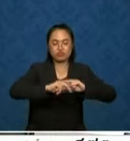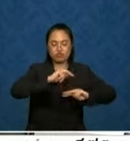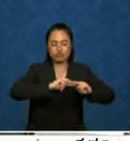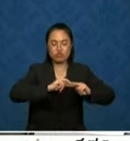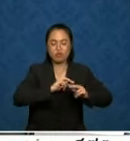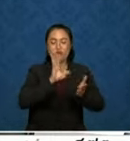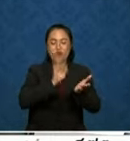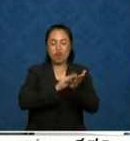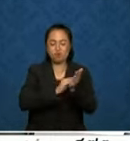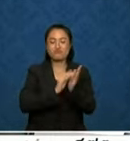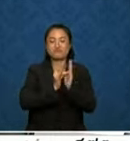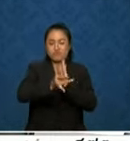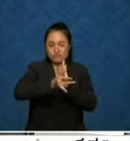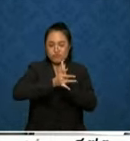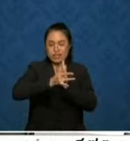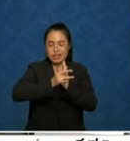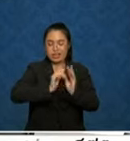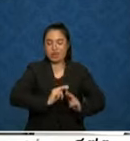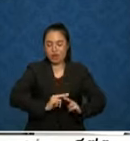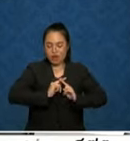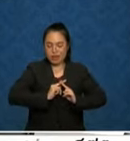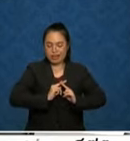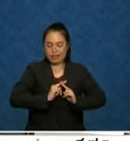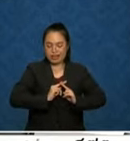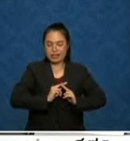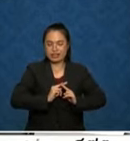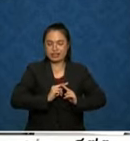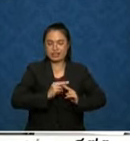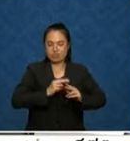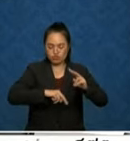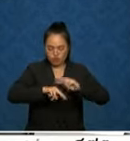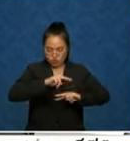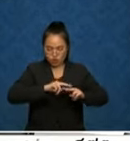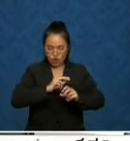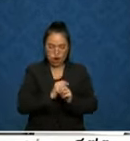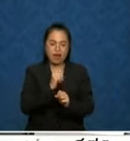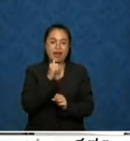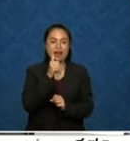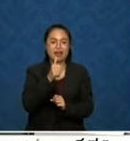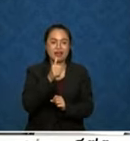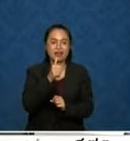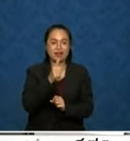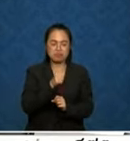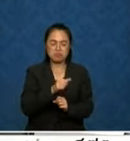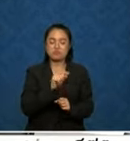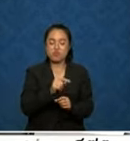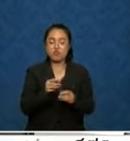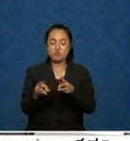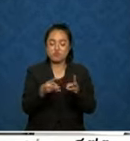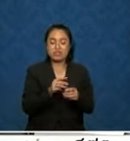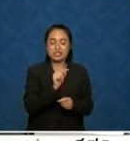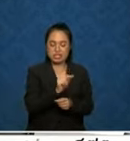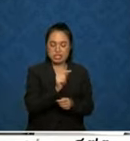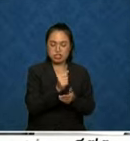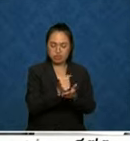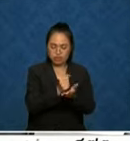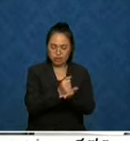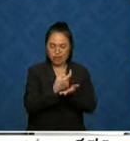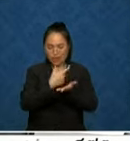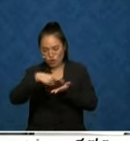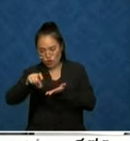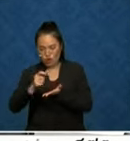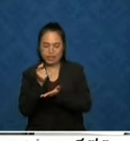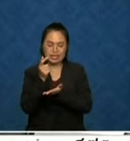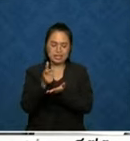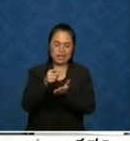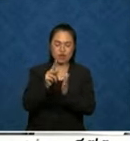อลที่ให้ใช้ช่องทางทางการเงินและสามารถตรวจสอบได้เพื่อให้ช่องทางเหล่านี้ได้สามารถทำธุรกรรมได้อย่างถูกต้องต